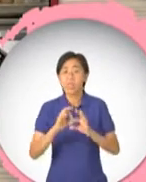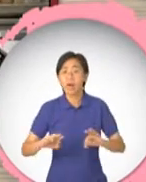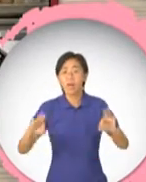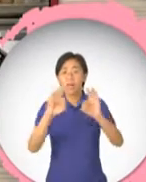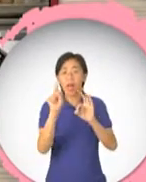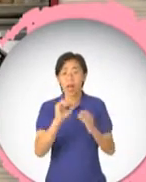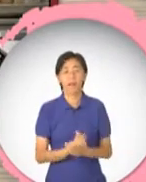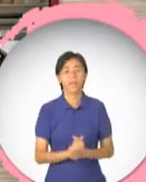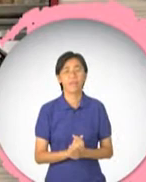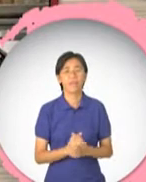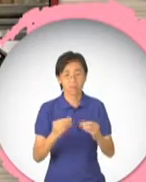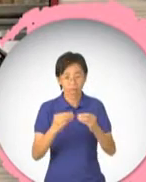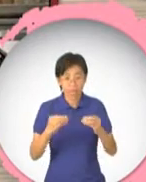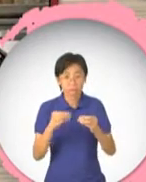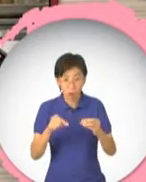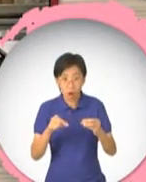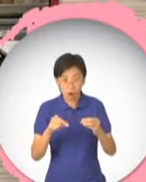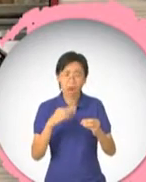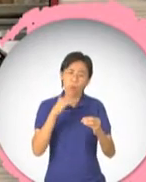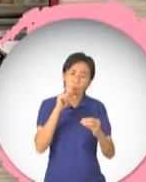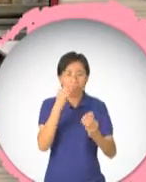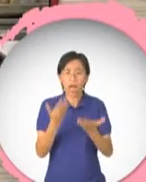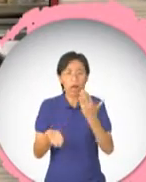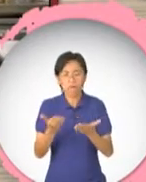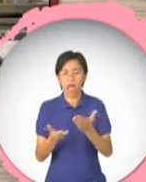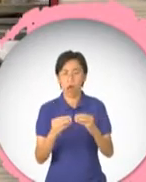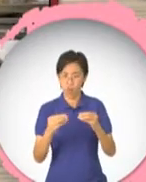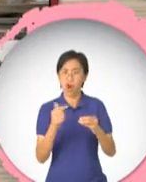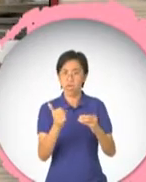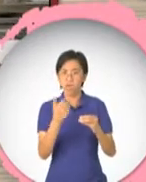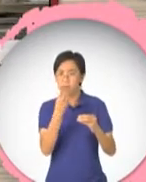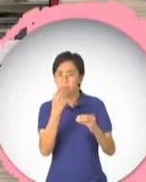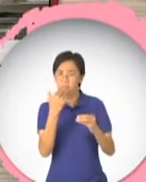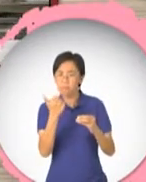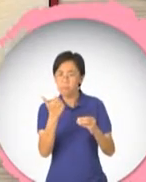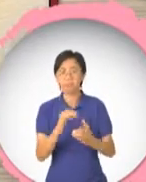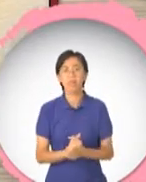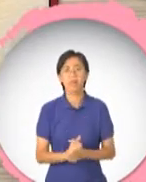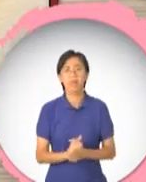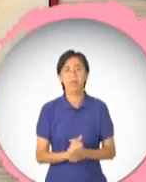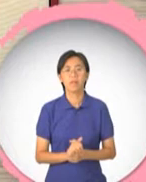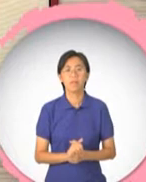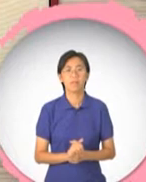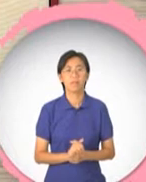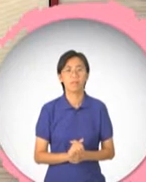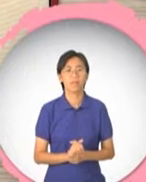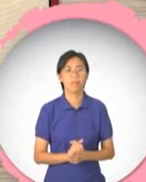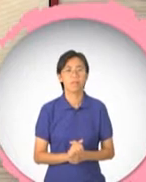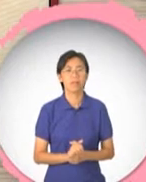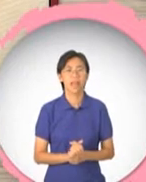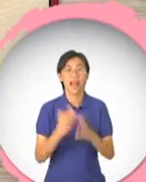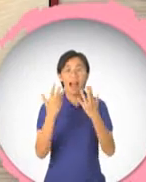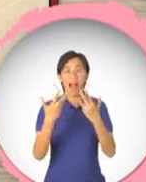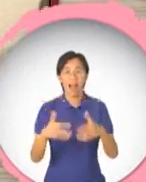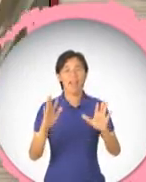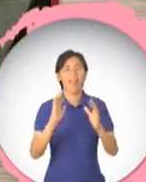คือเลือกไส้กรอกที่ดีมีคุณภาพสักหน่อยเพราะว ่ าเขาเป็นพระเอกของขนมชนิดนี้เลยนะครับเรียบร้อย